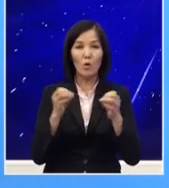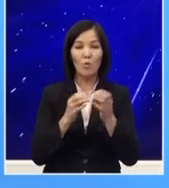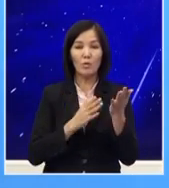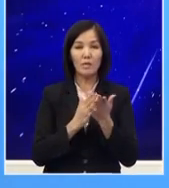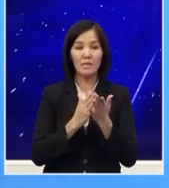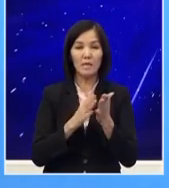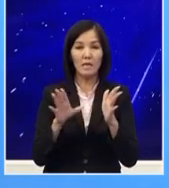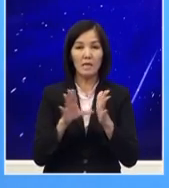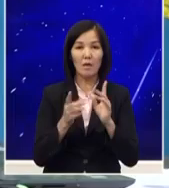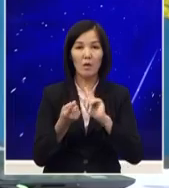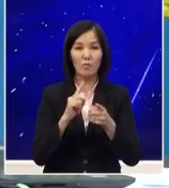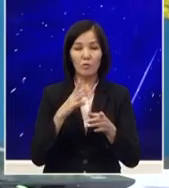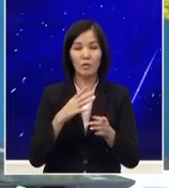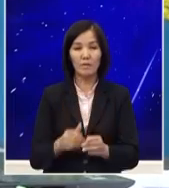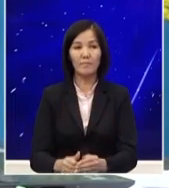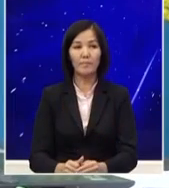электронды форматқа ауысты.